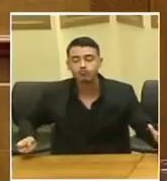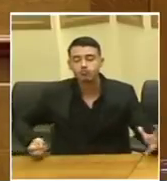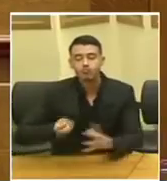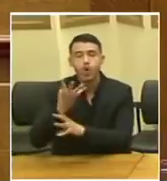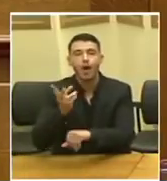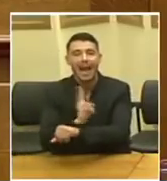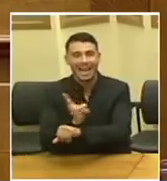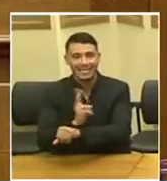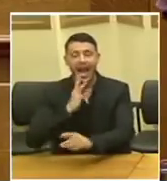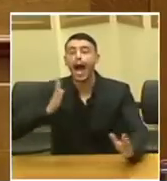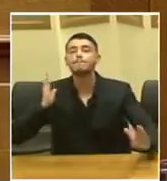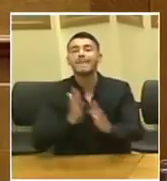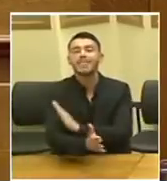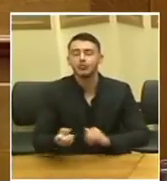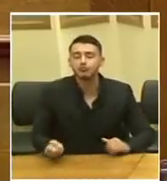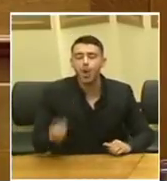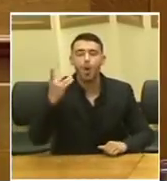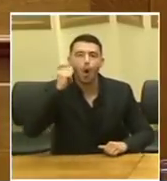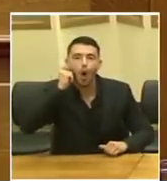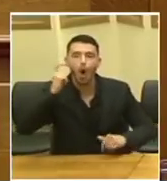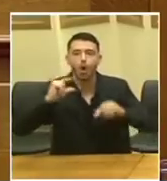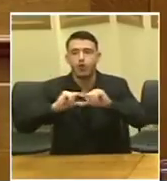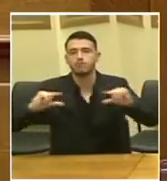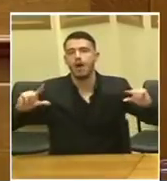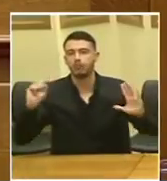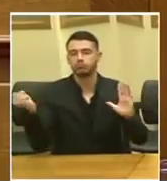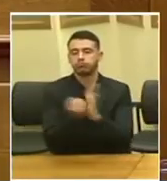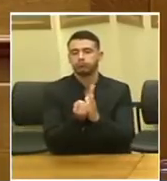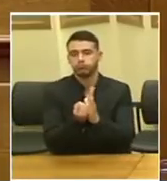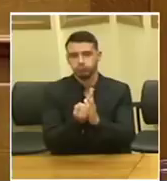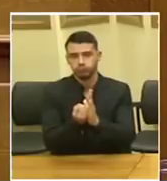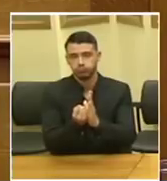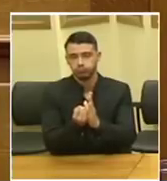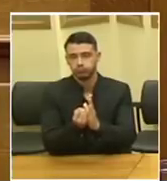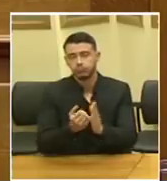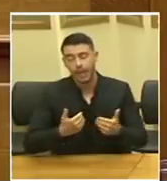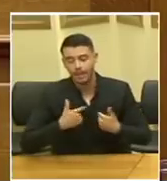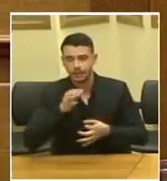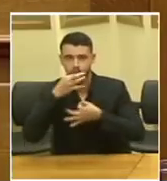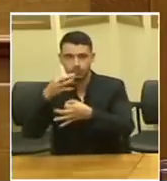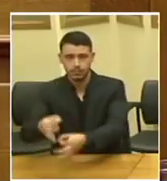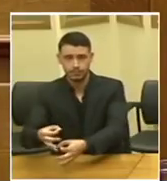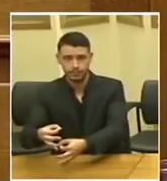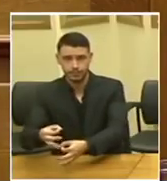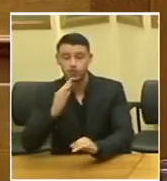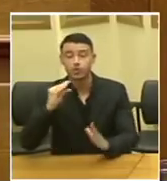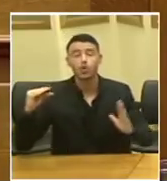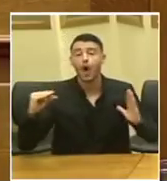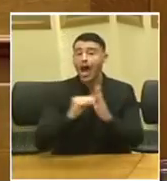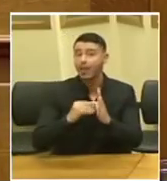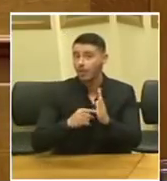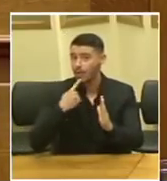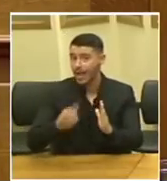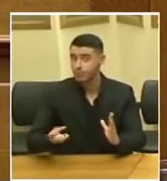όνομα. Απευθείας με το νέο όνομα. Το άρθρο 8. Και το άρθρο 8 λέει τα καινούρια